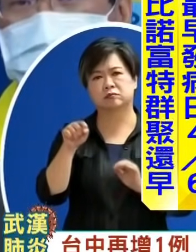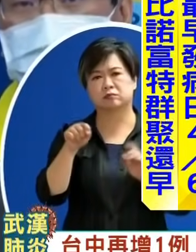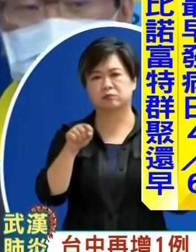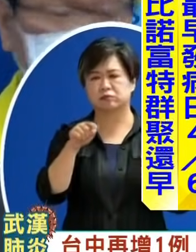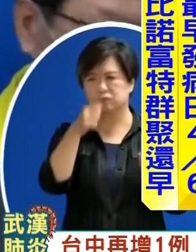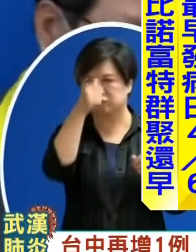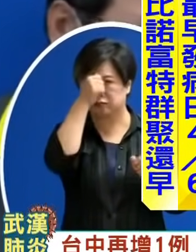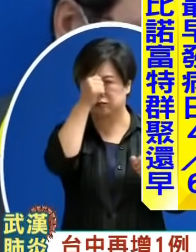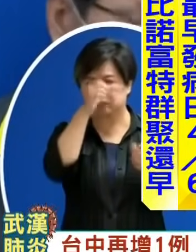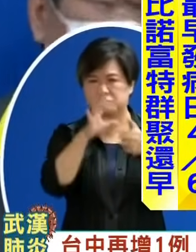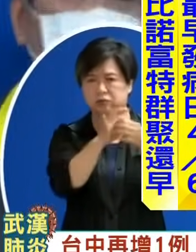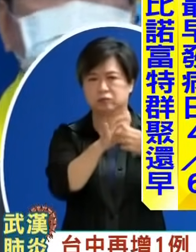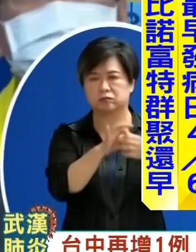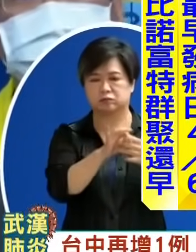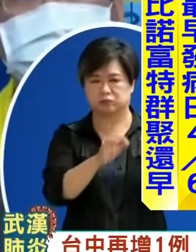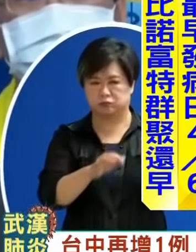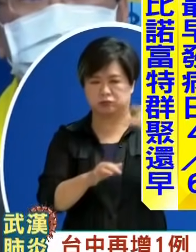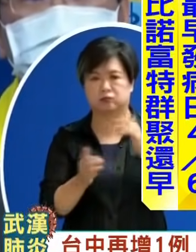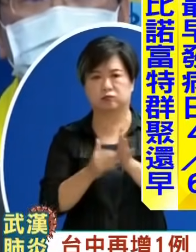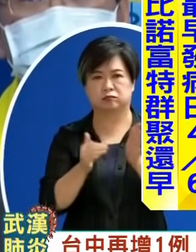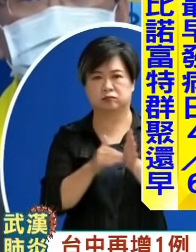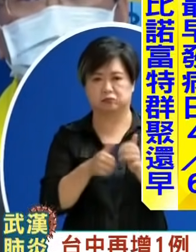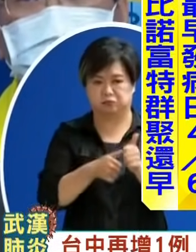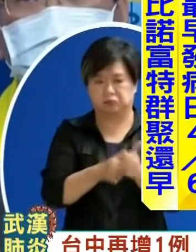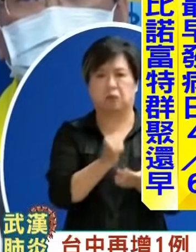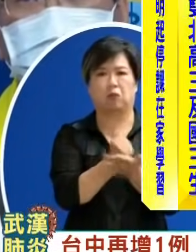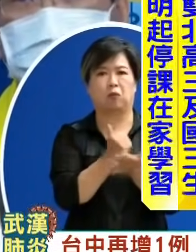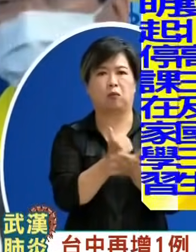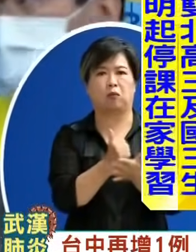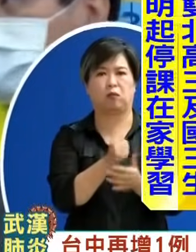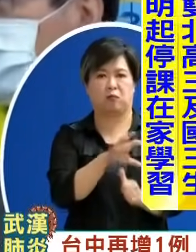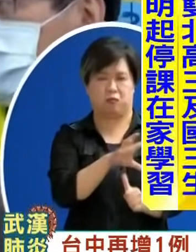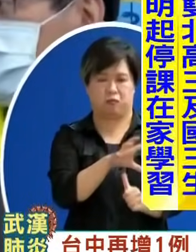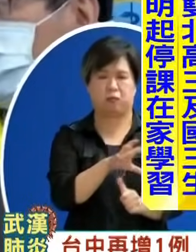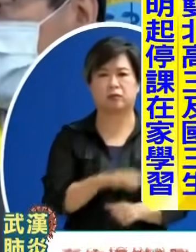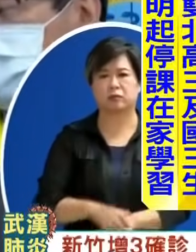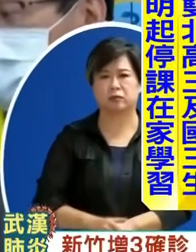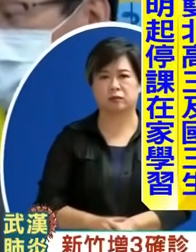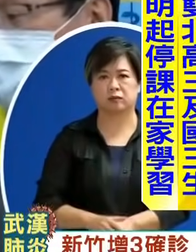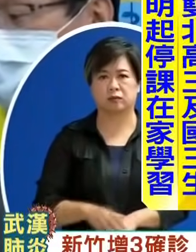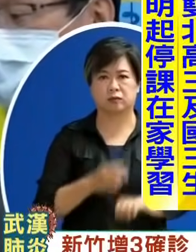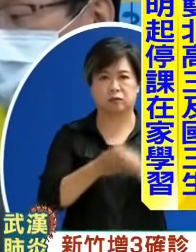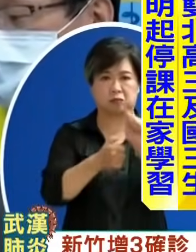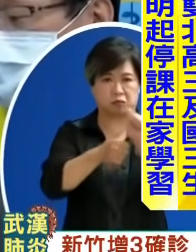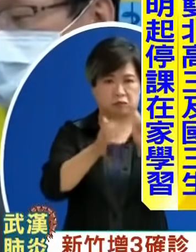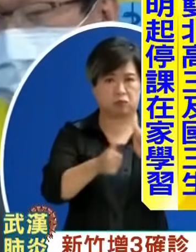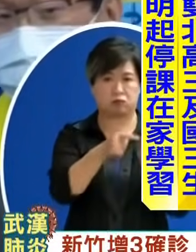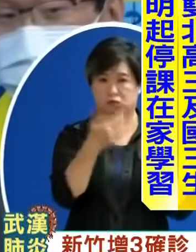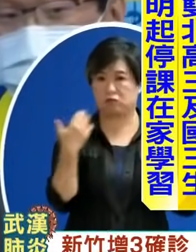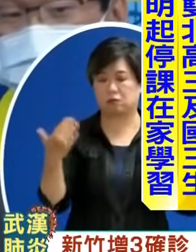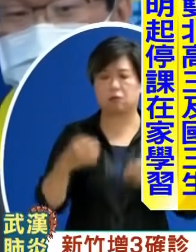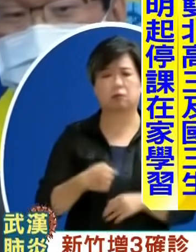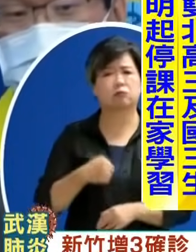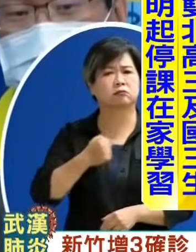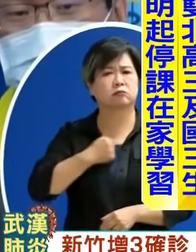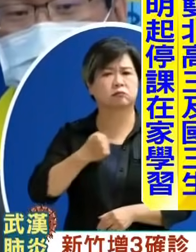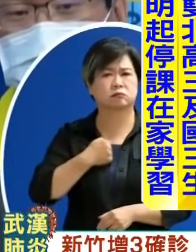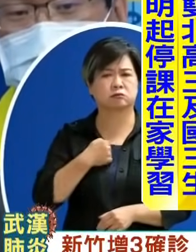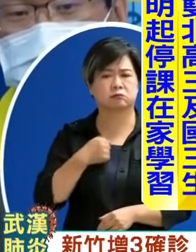案带进来的，那也都很快就被框列了。那罗富或许有更清楚资料，我所知道应